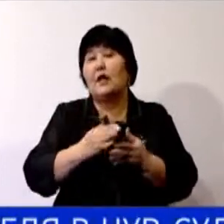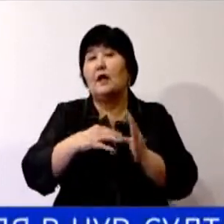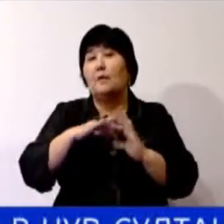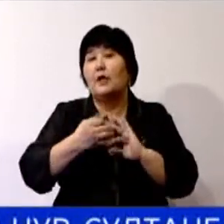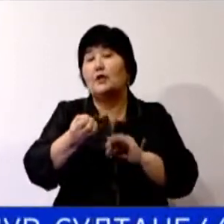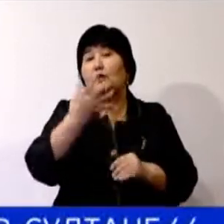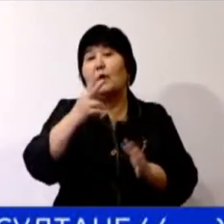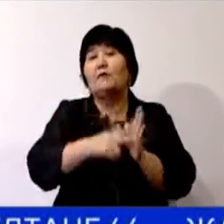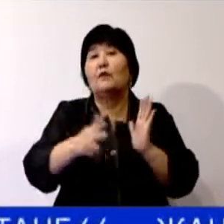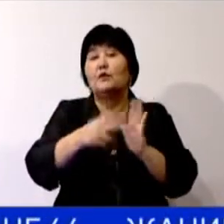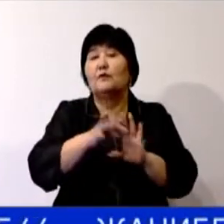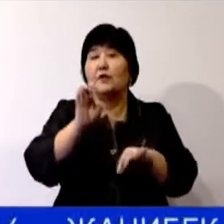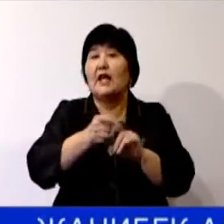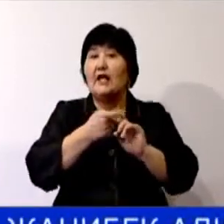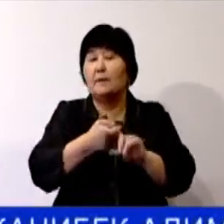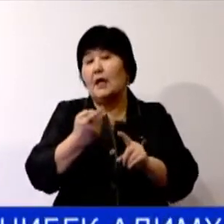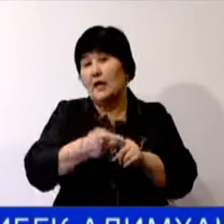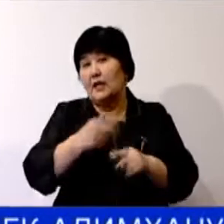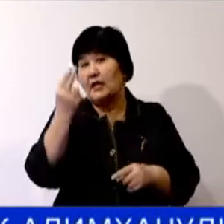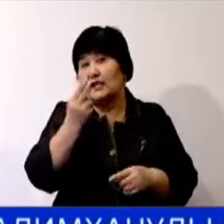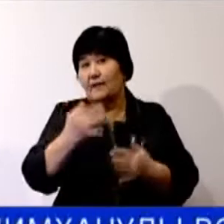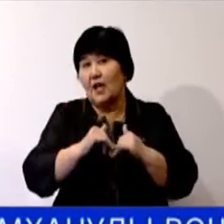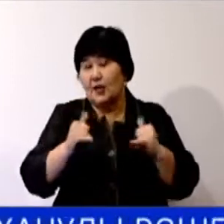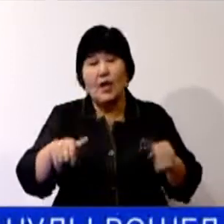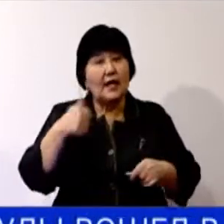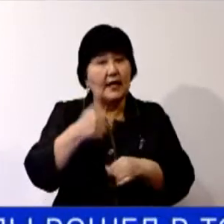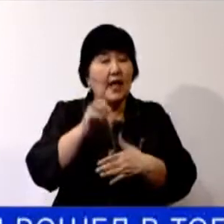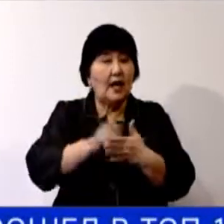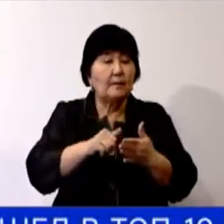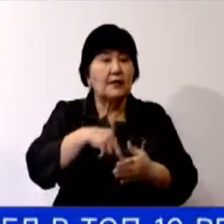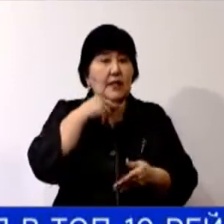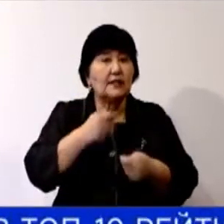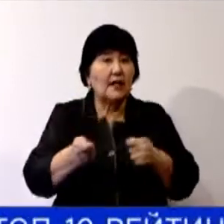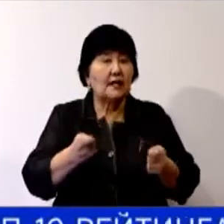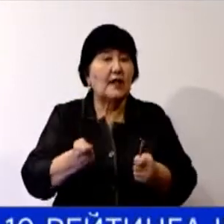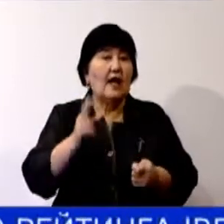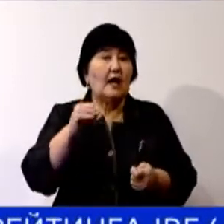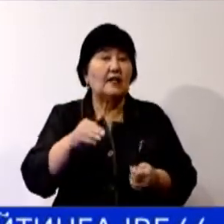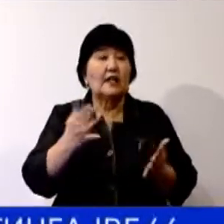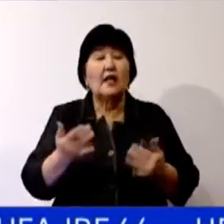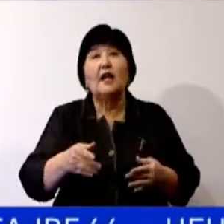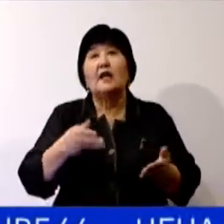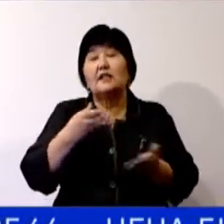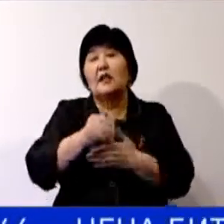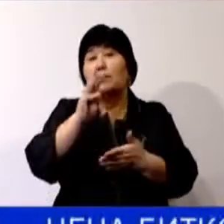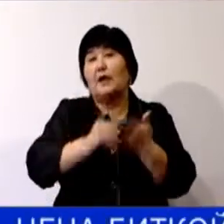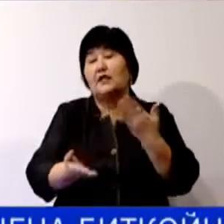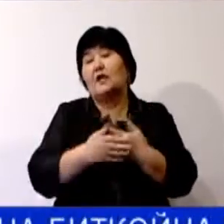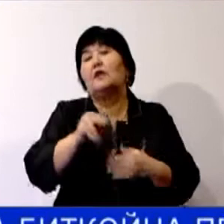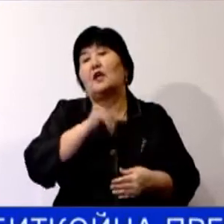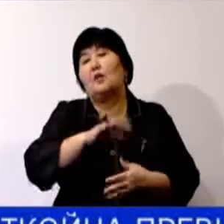Таспугет. 88 инфицированных, и эта цифра растет. Главная причина – несоблюдение карантинных требований. Заплатят штрафы